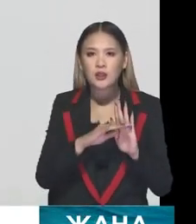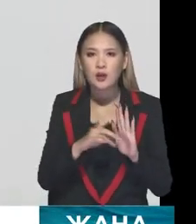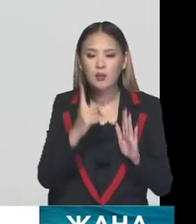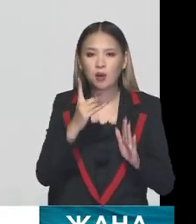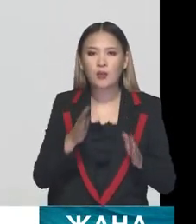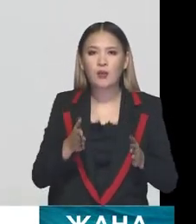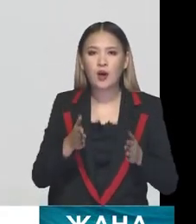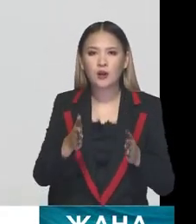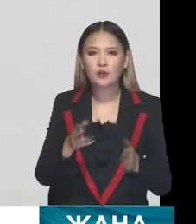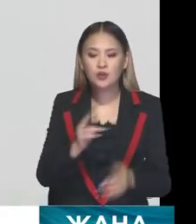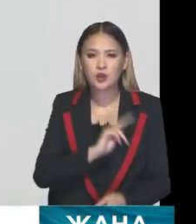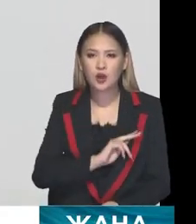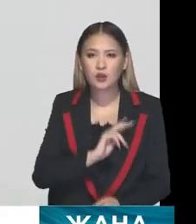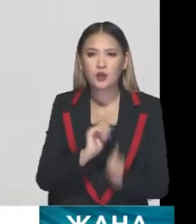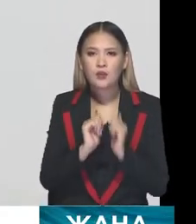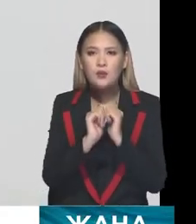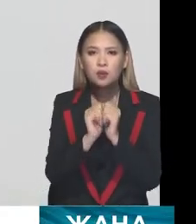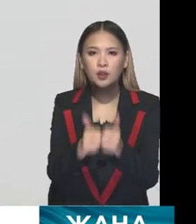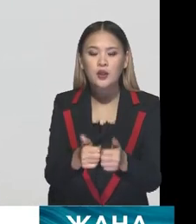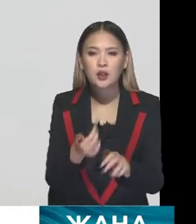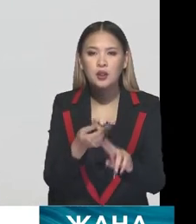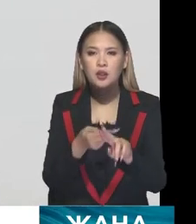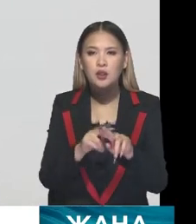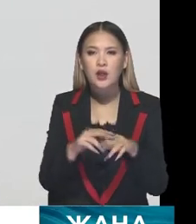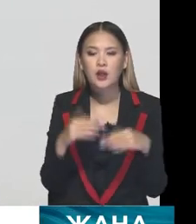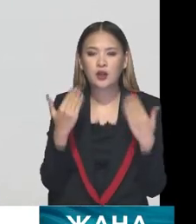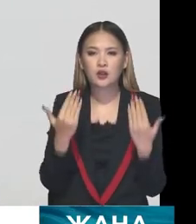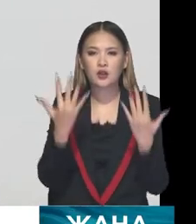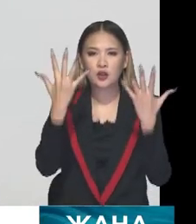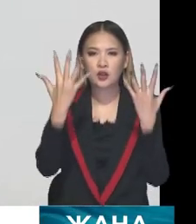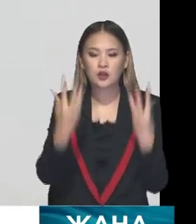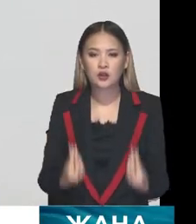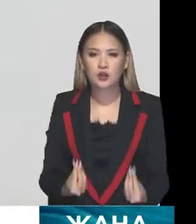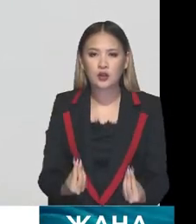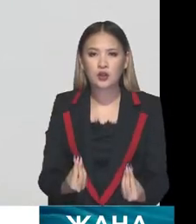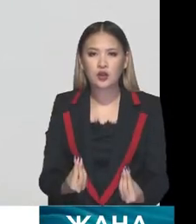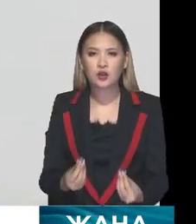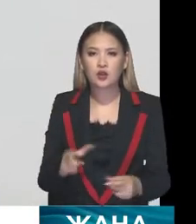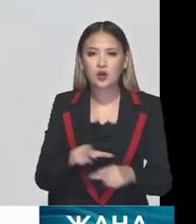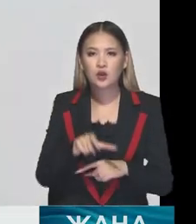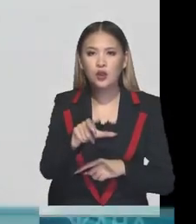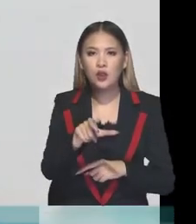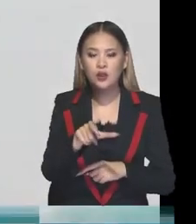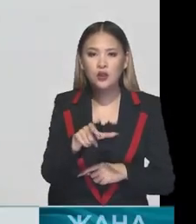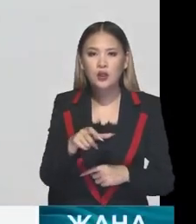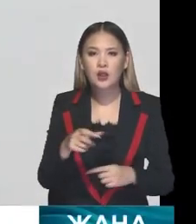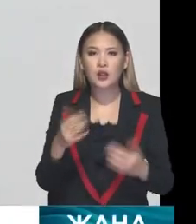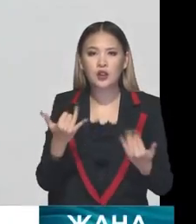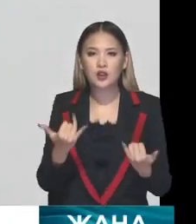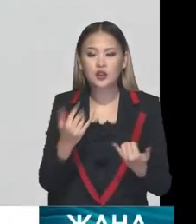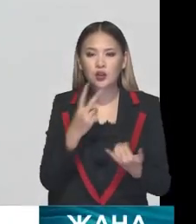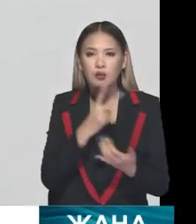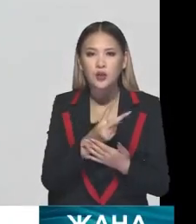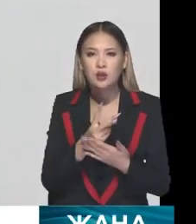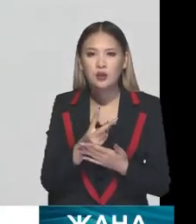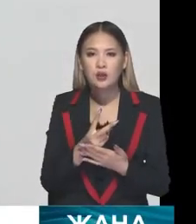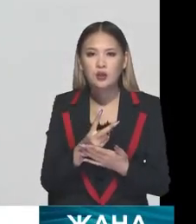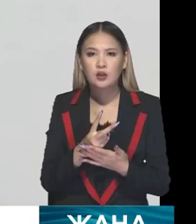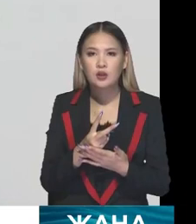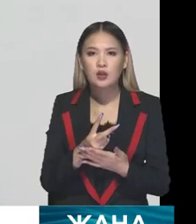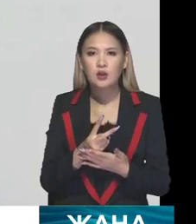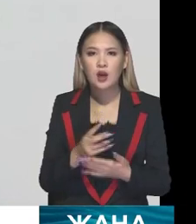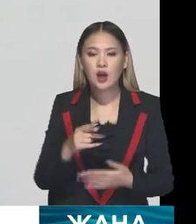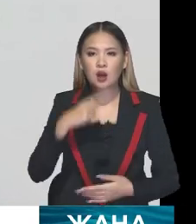бағытпен жұмыс атқарамыз. Шын мәнінде де қазіргі күні жолдардың сапасы бізде жаңа Жамбыл Бақтиярұлын